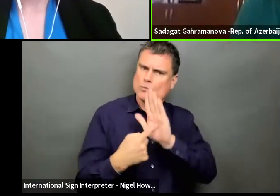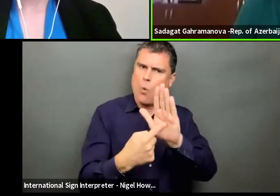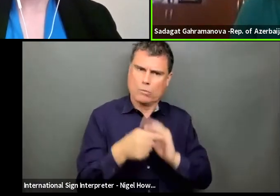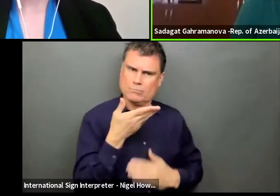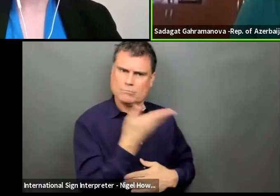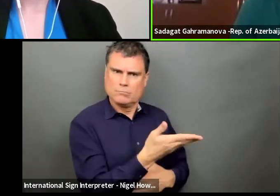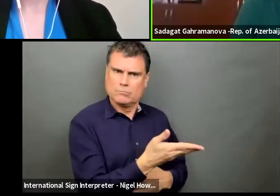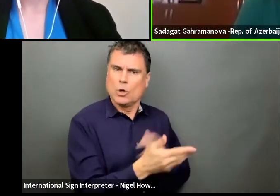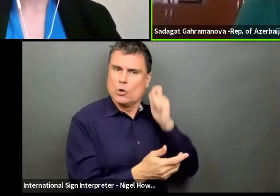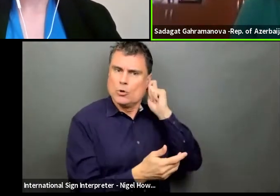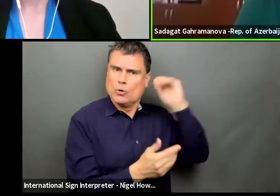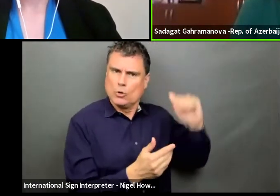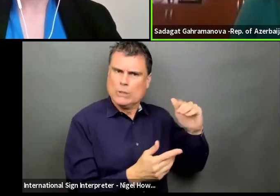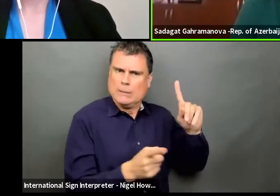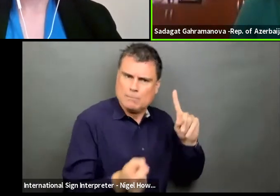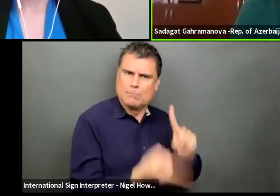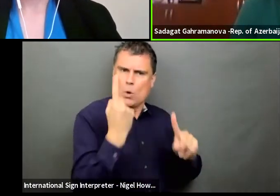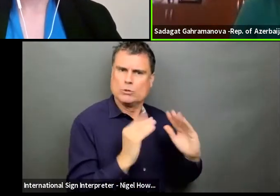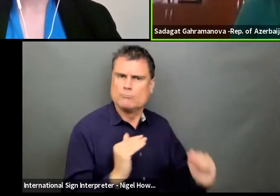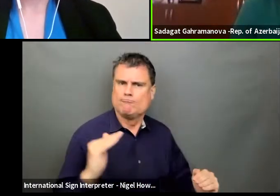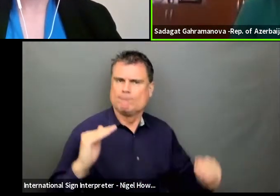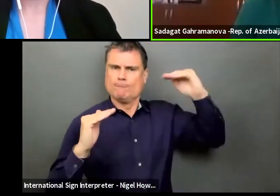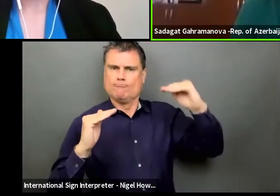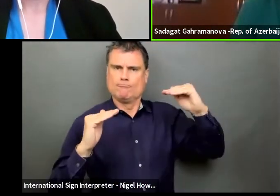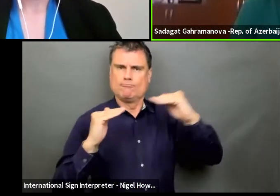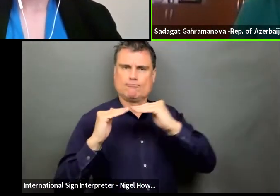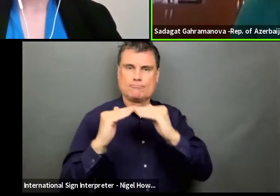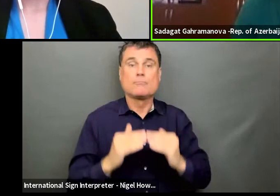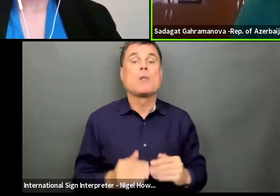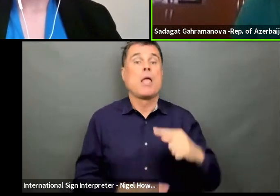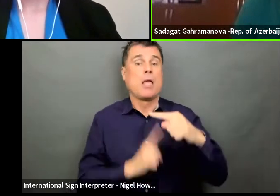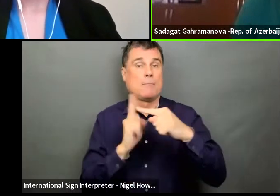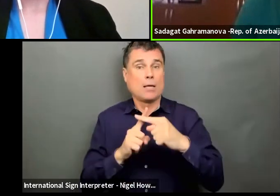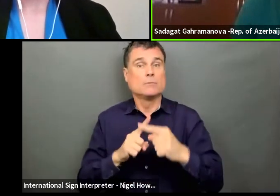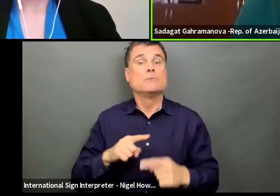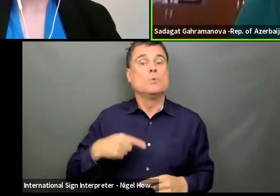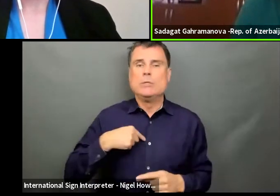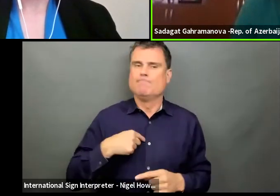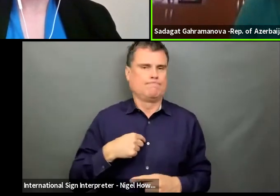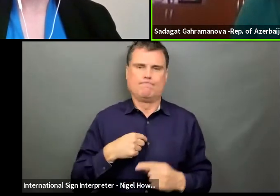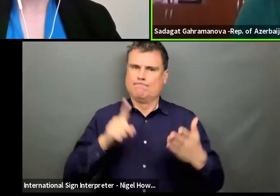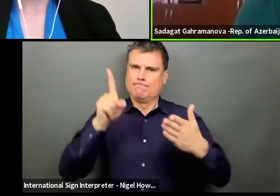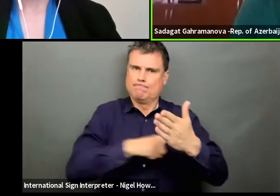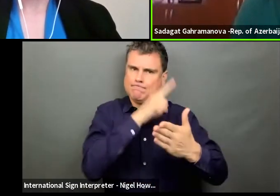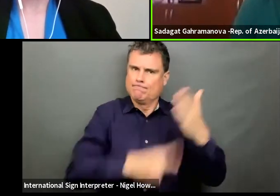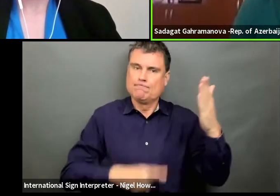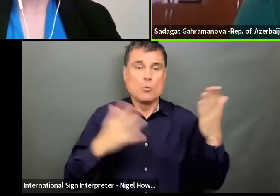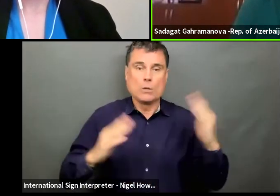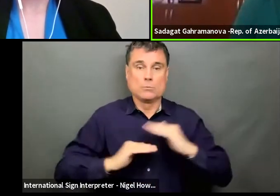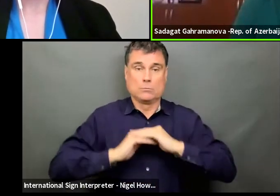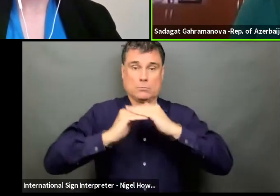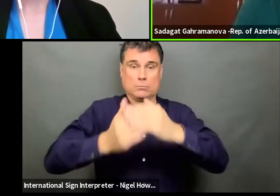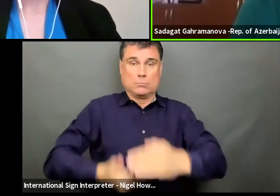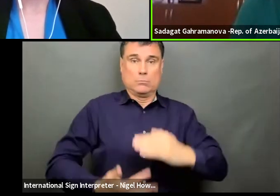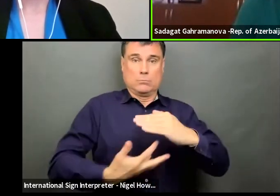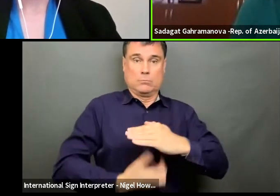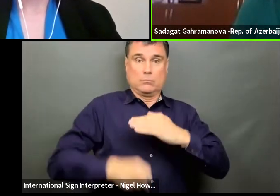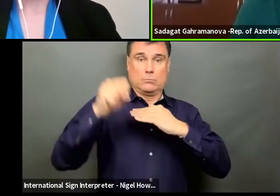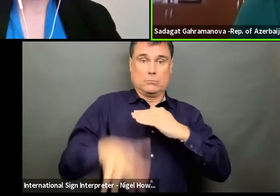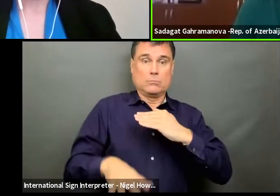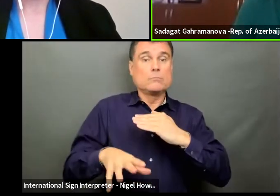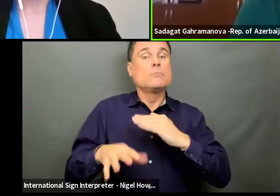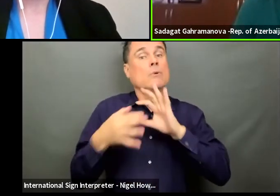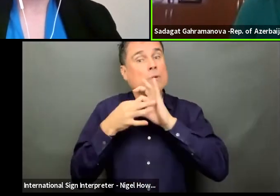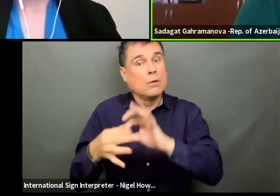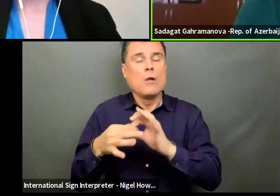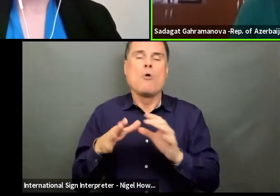запрещено. Но контроль над данным вопросом следует, безусловно, усилить. Проведены семинары